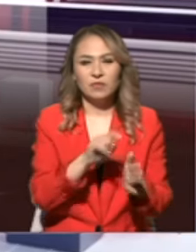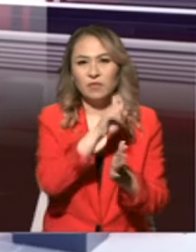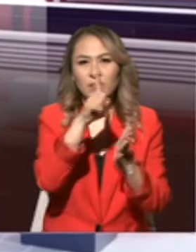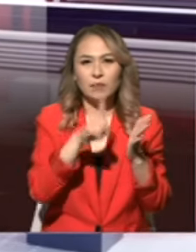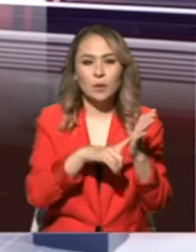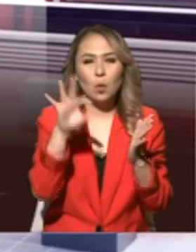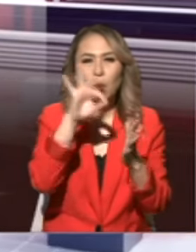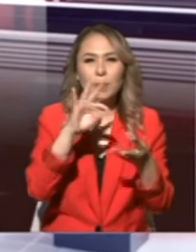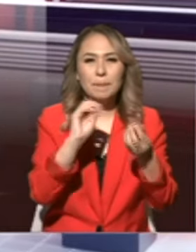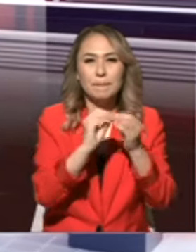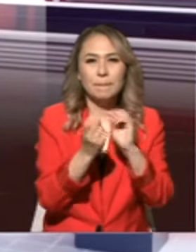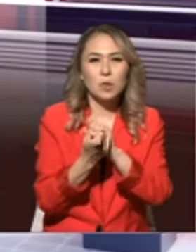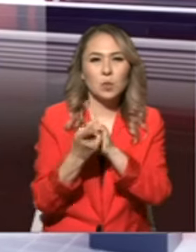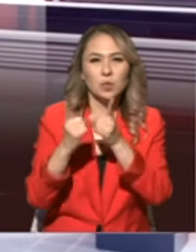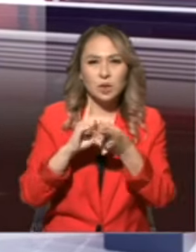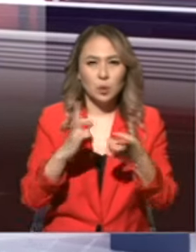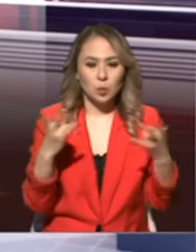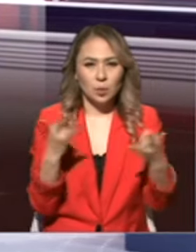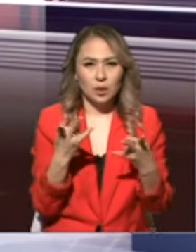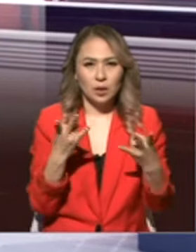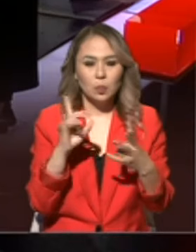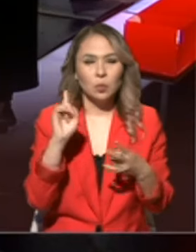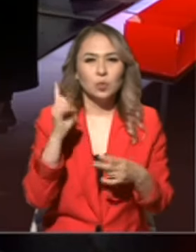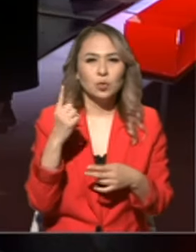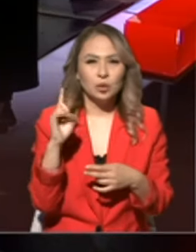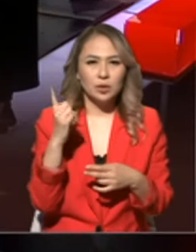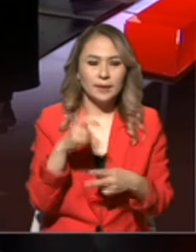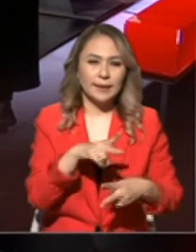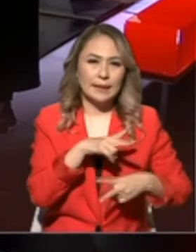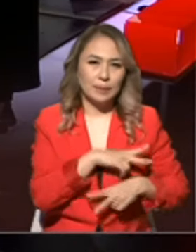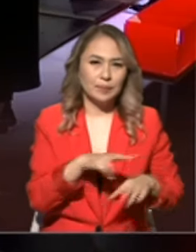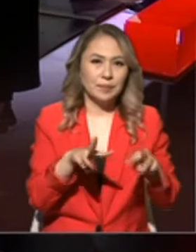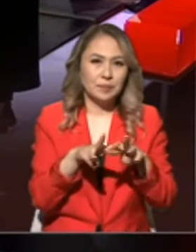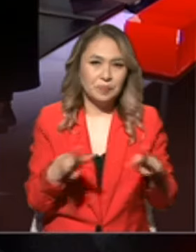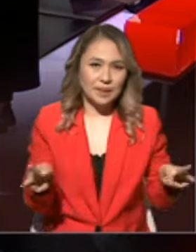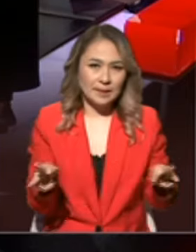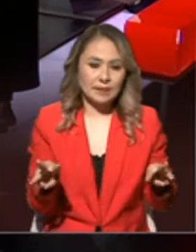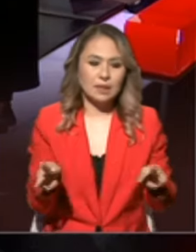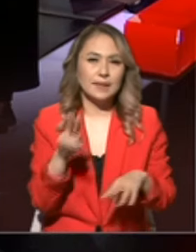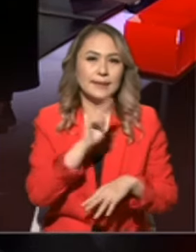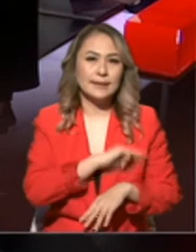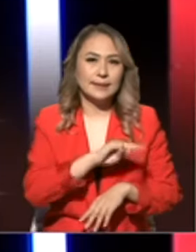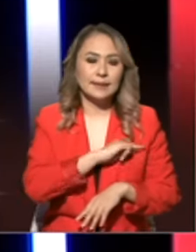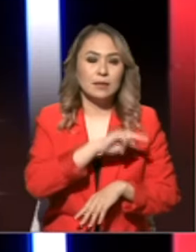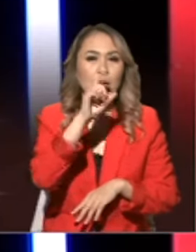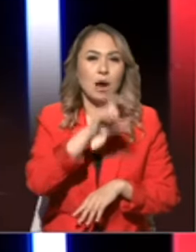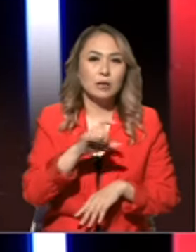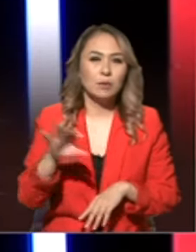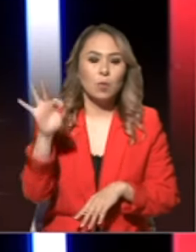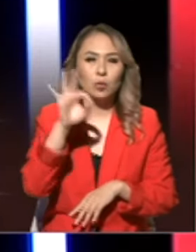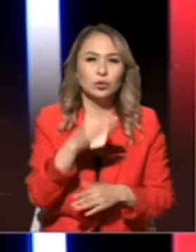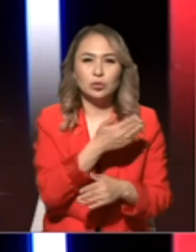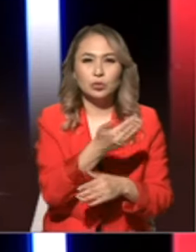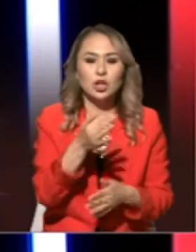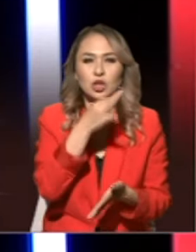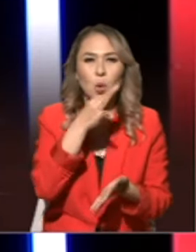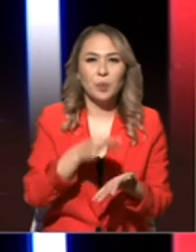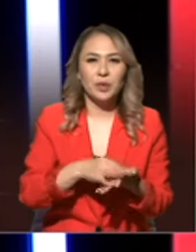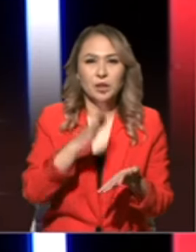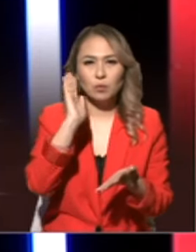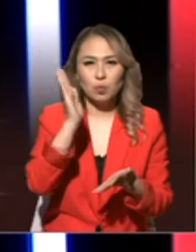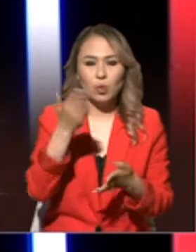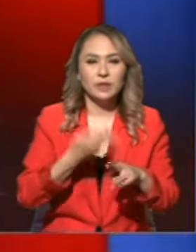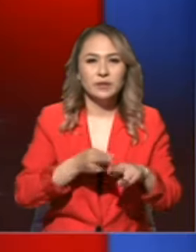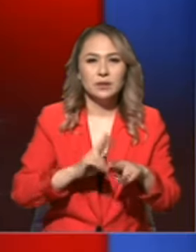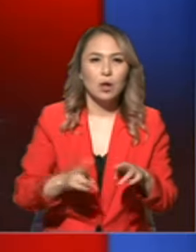қою мәселесін өзгерту керек деп ойлаймын. Өйткені еңбек министрлігінде істейтін адам осы көшке жауап беретін адам. Ол